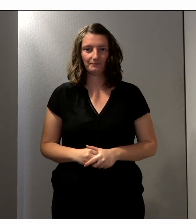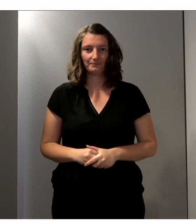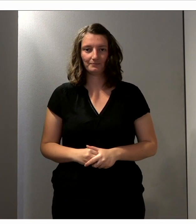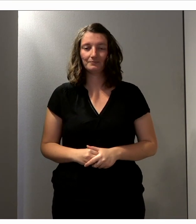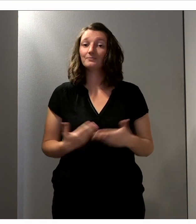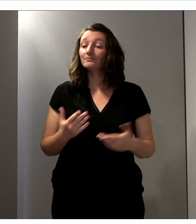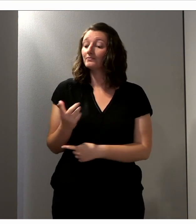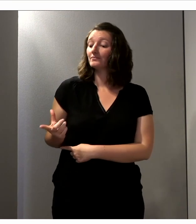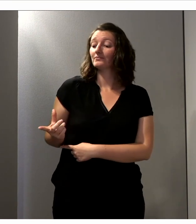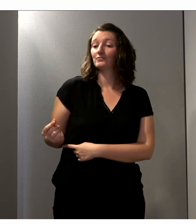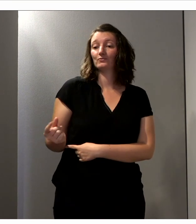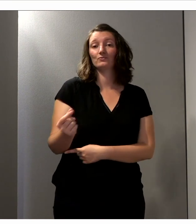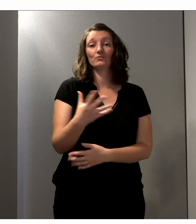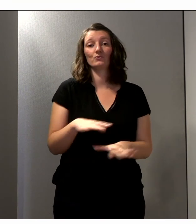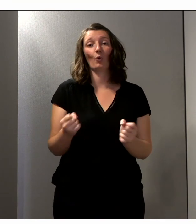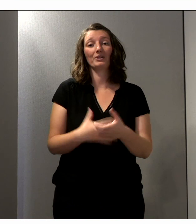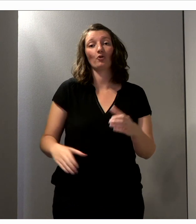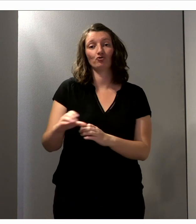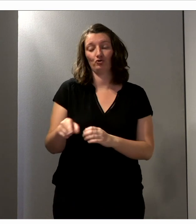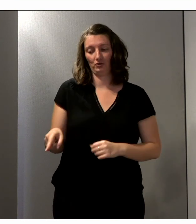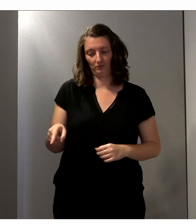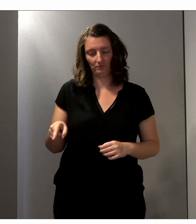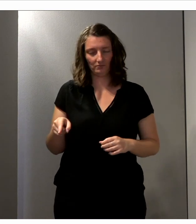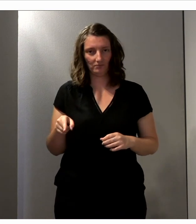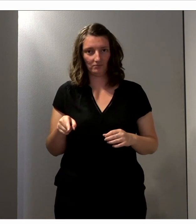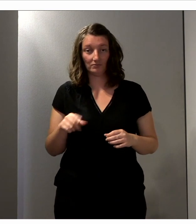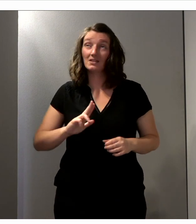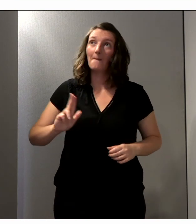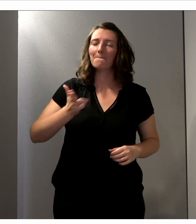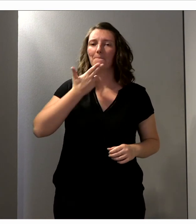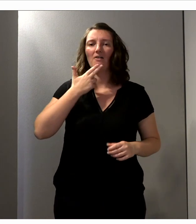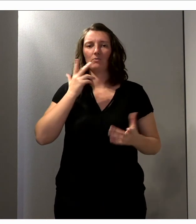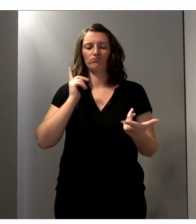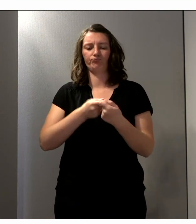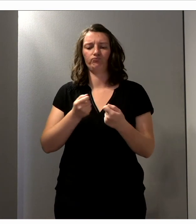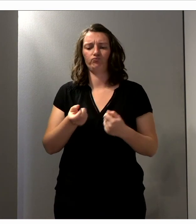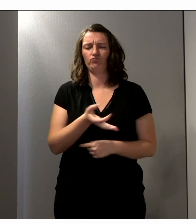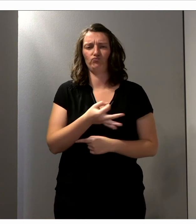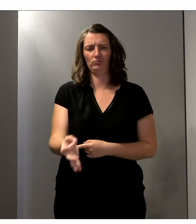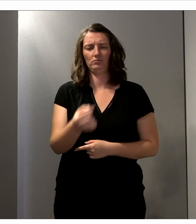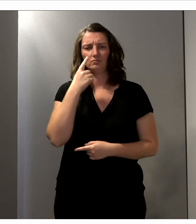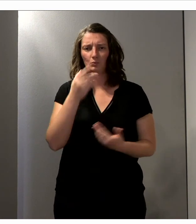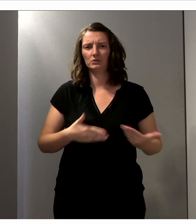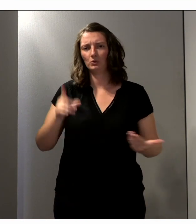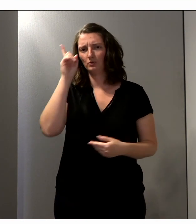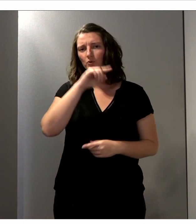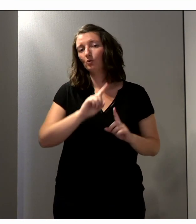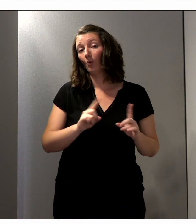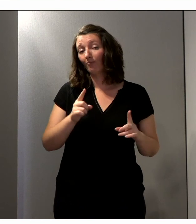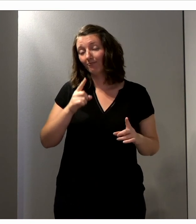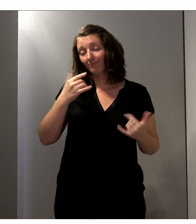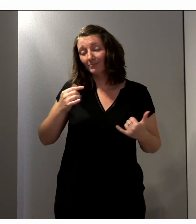Les duos de compétences donc ne sont pas une réponse parfaite à ces difficultés. Je crois que tout le monde en a conscience